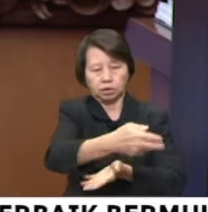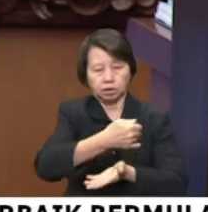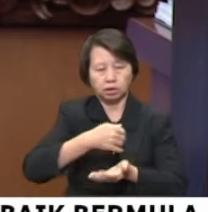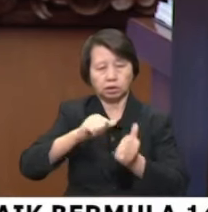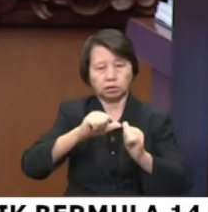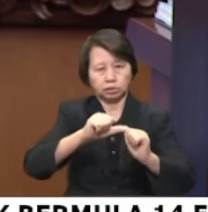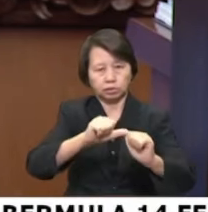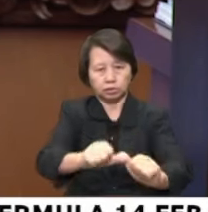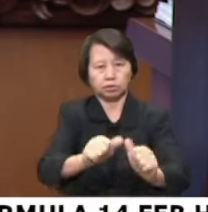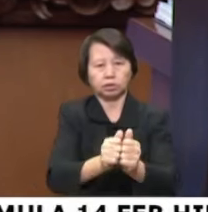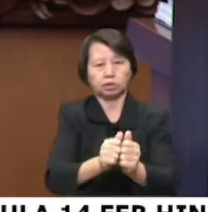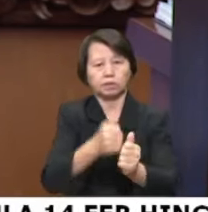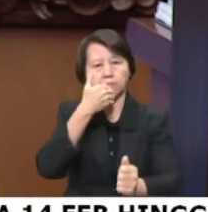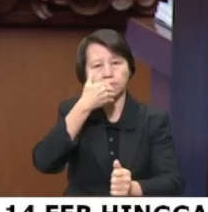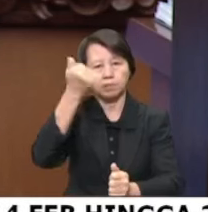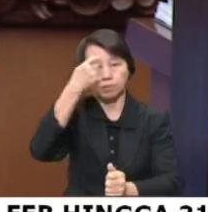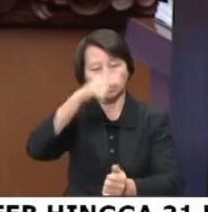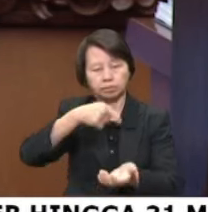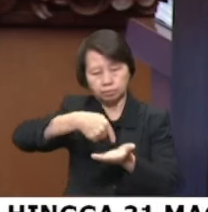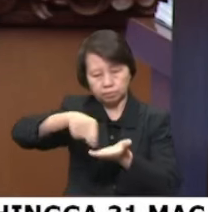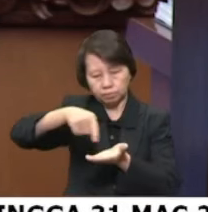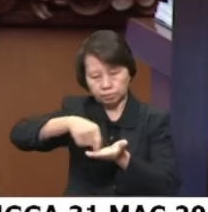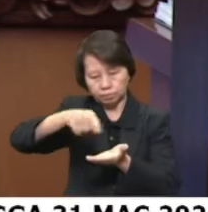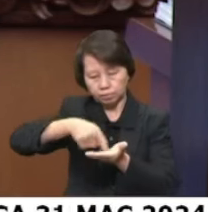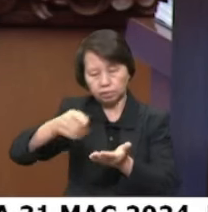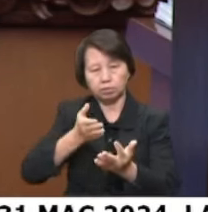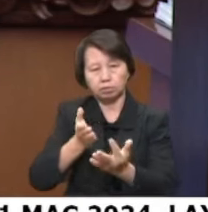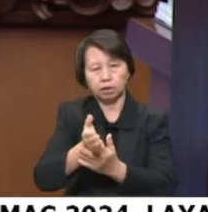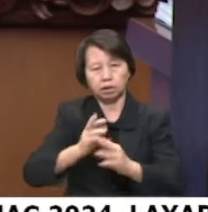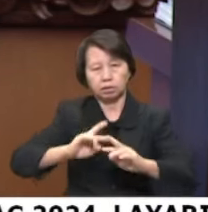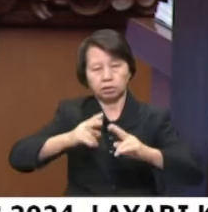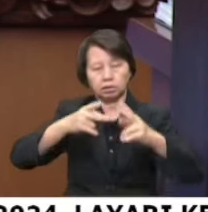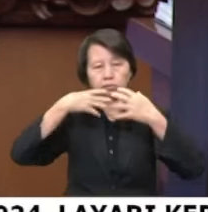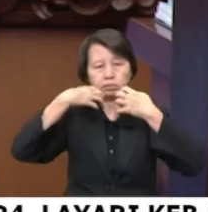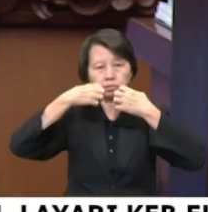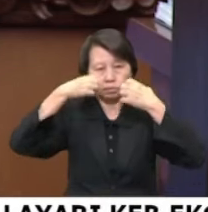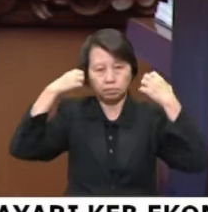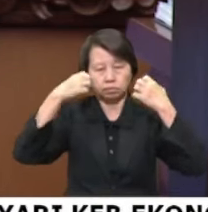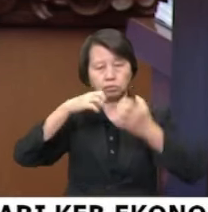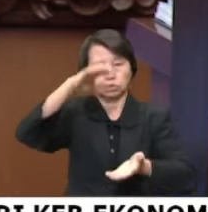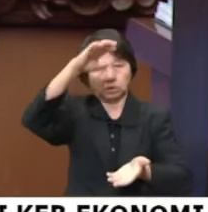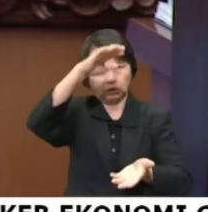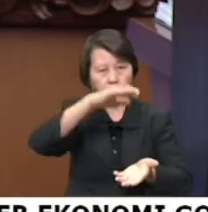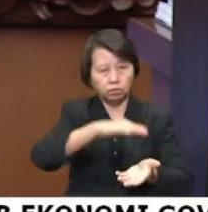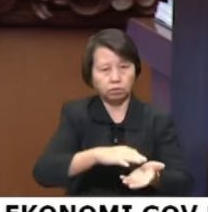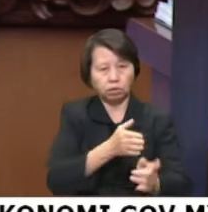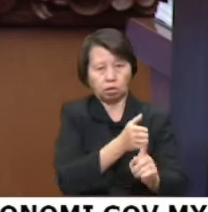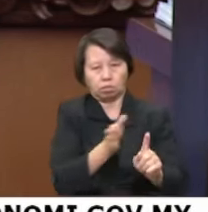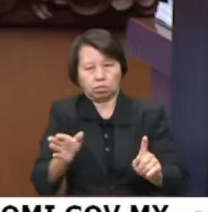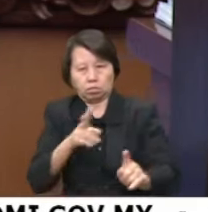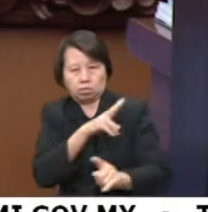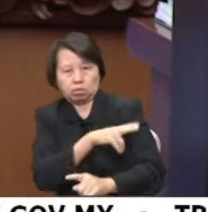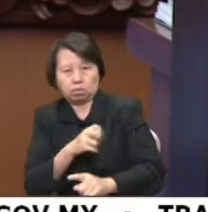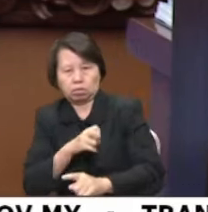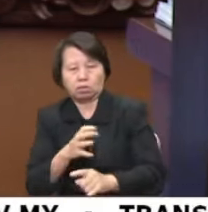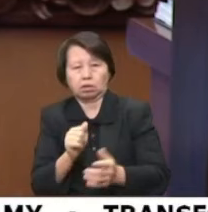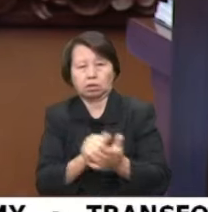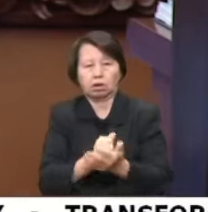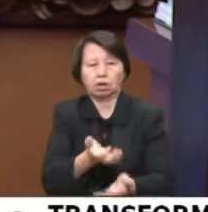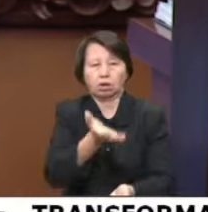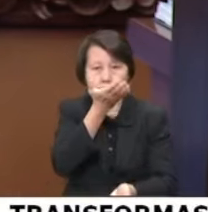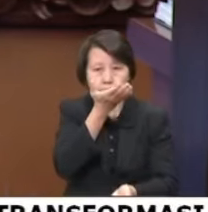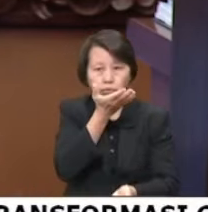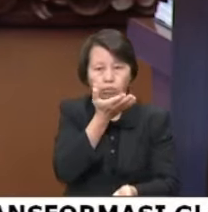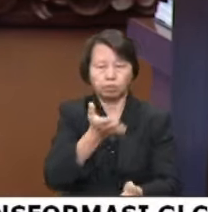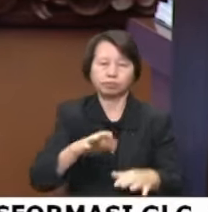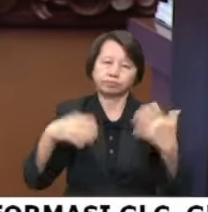mampan dan keberkesanan perbelanjaan melalui peningkatan kecekapan, mengurangkan ketirisan dan